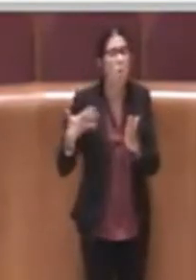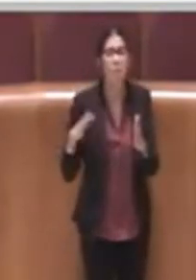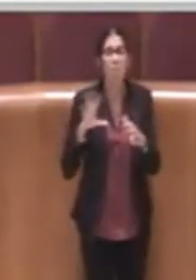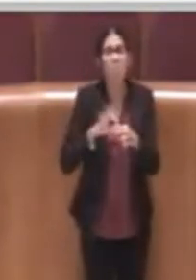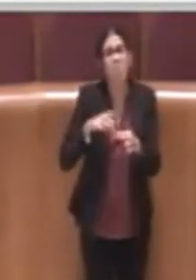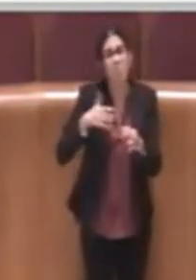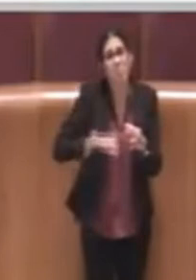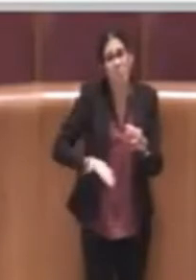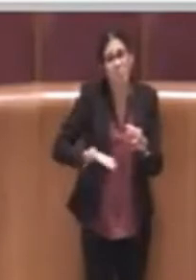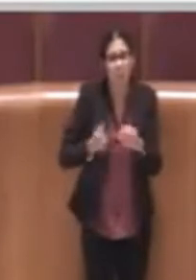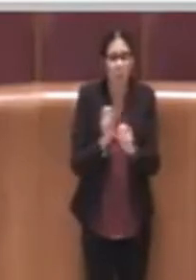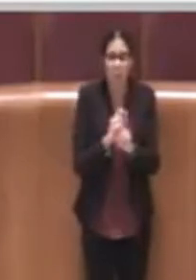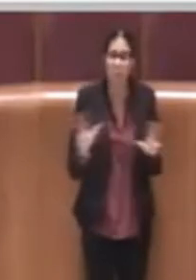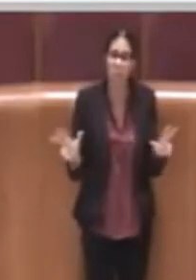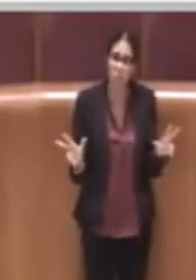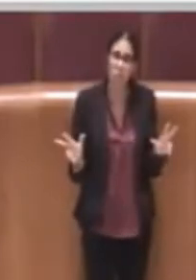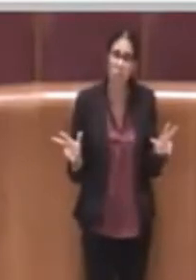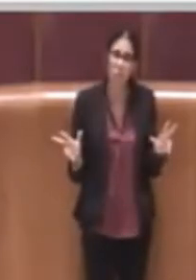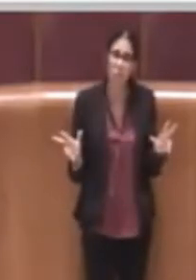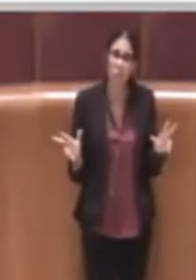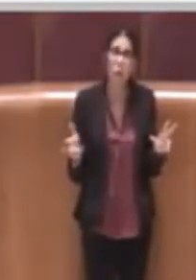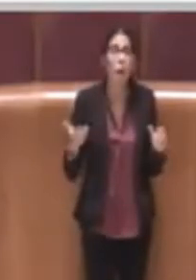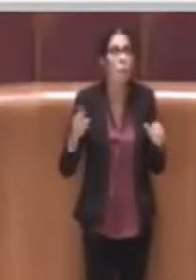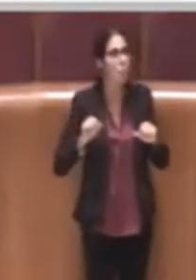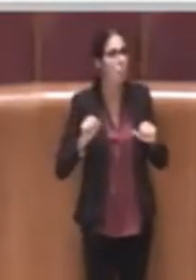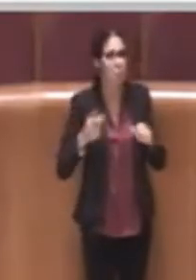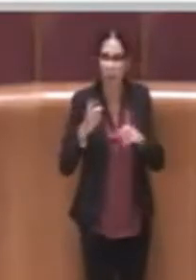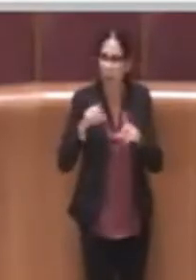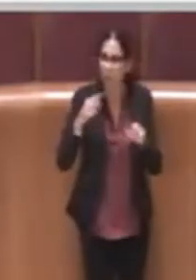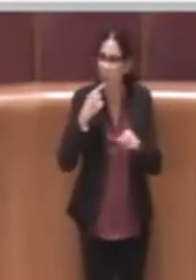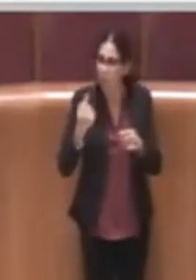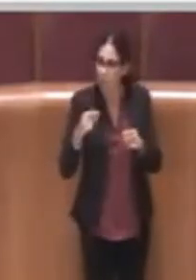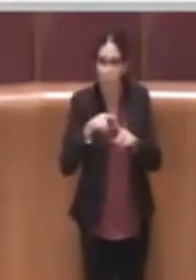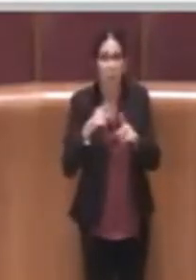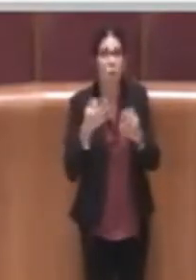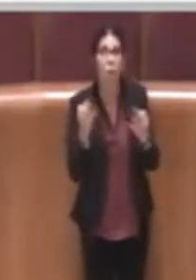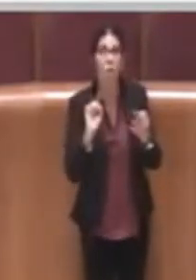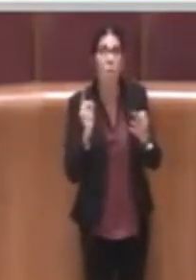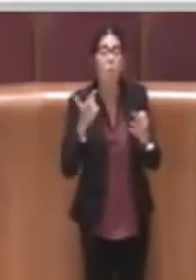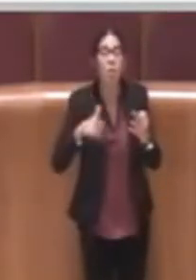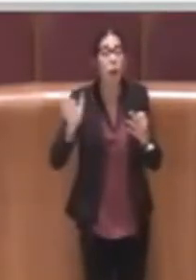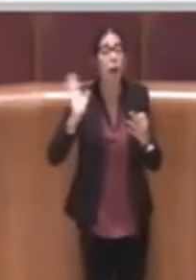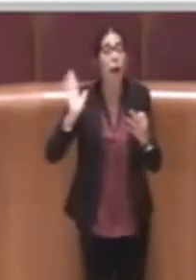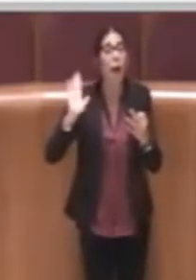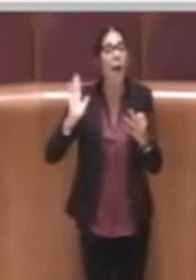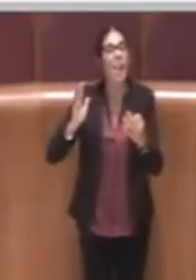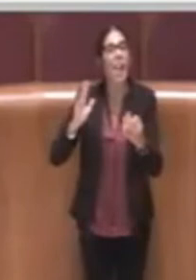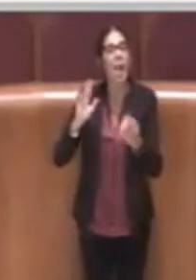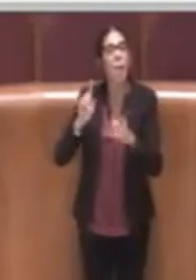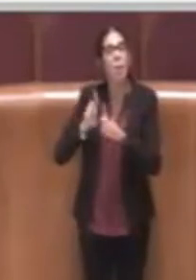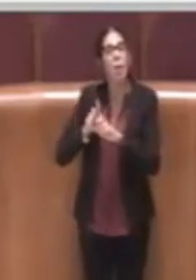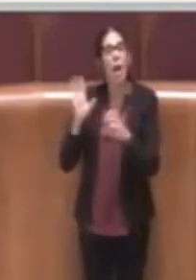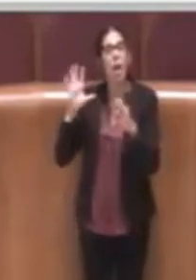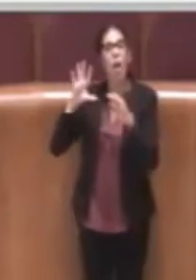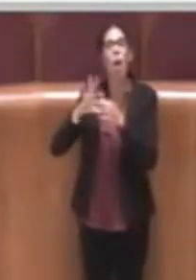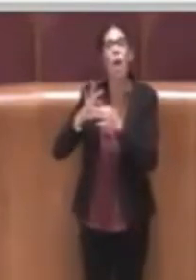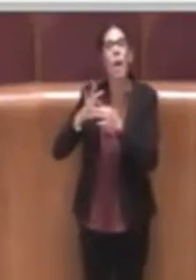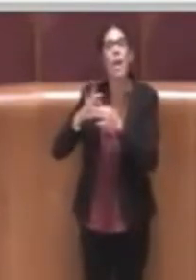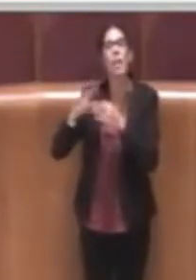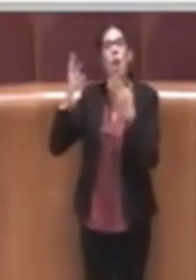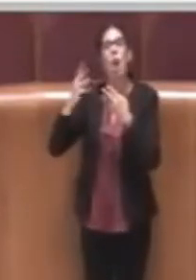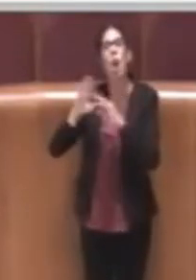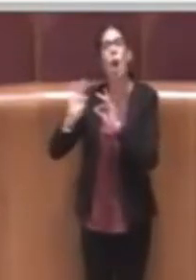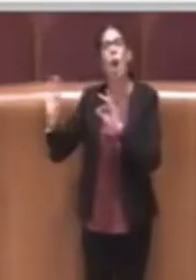odierni e probabilmente, come dice qualcuno, non va bene perché rispondeva all'epoca a logiche che non ci appartengono,